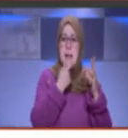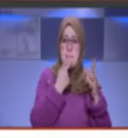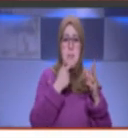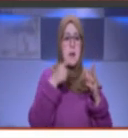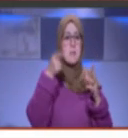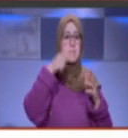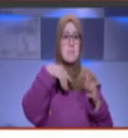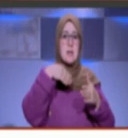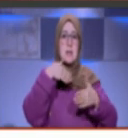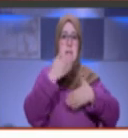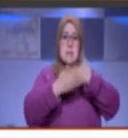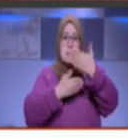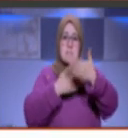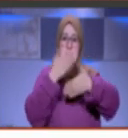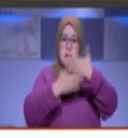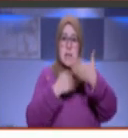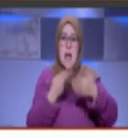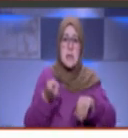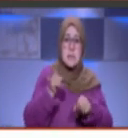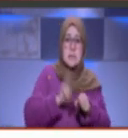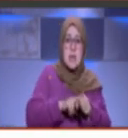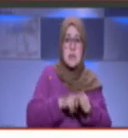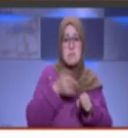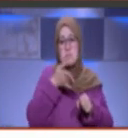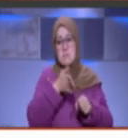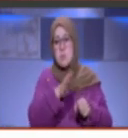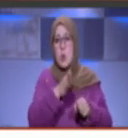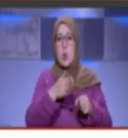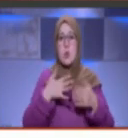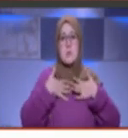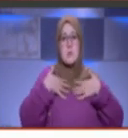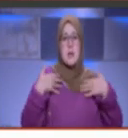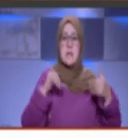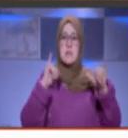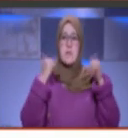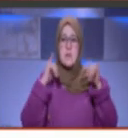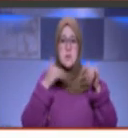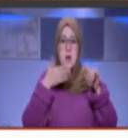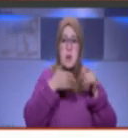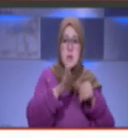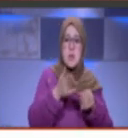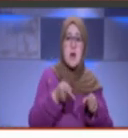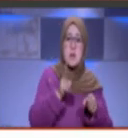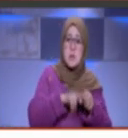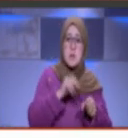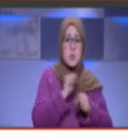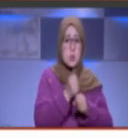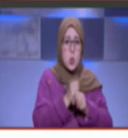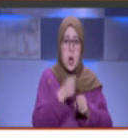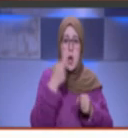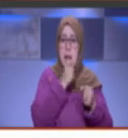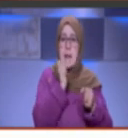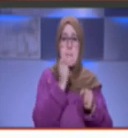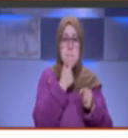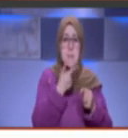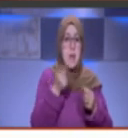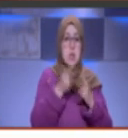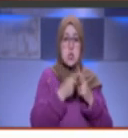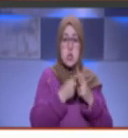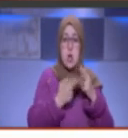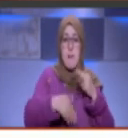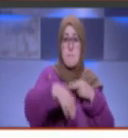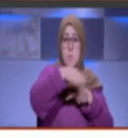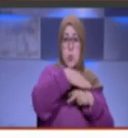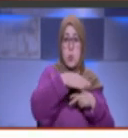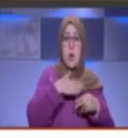الجامعي للأمة البريطانية وللعالم أجمع تقريبا الآن، إلا الصين اللي هي ابتدت أحوالها تتحسن.